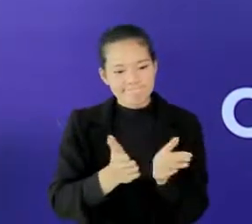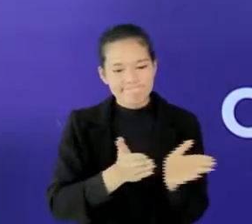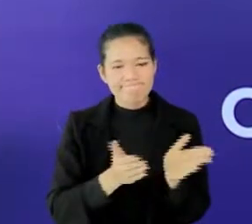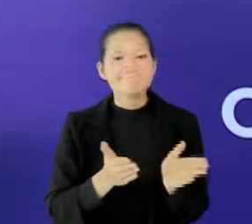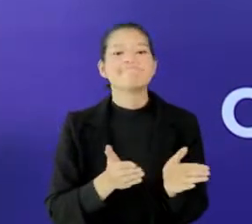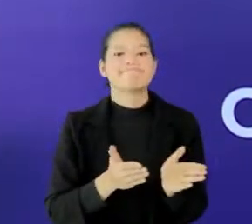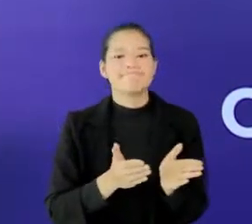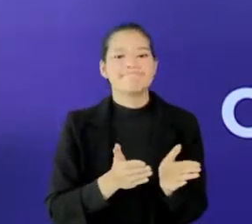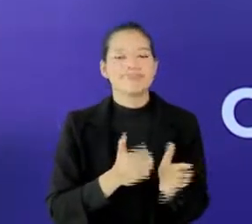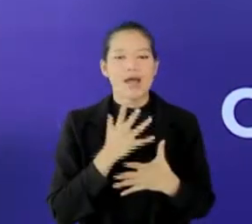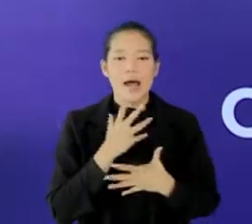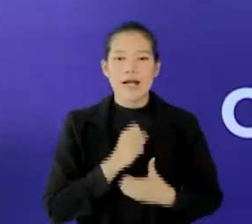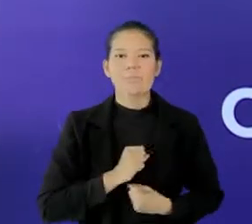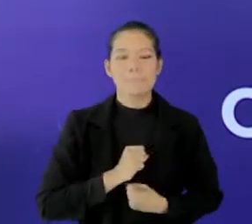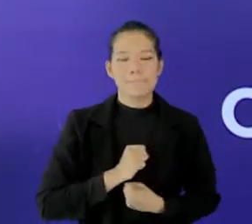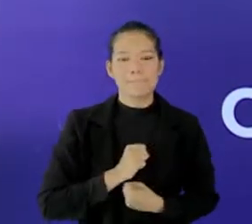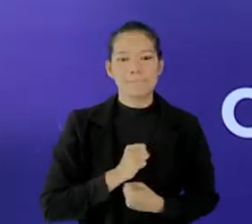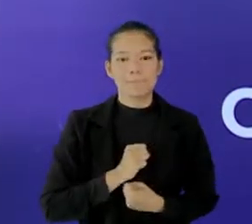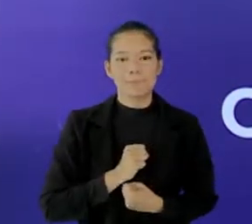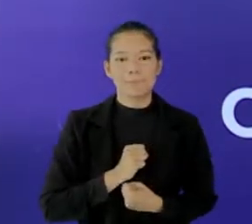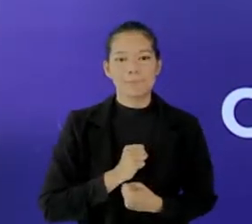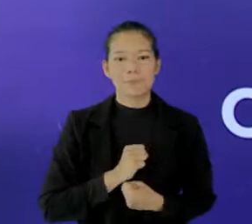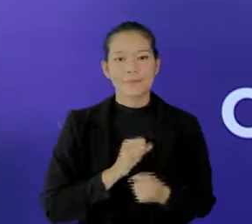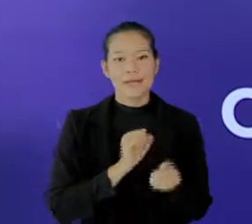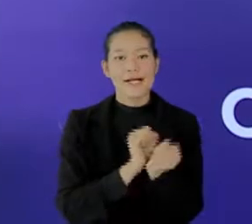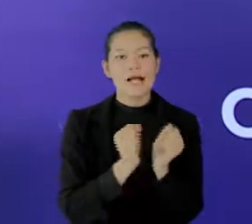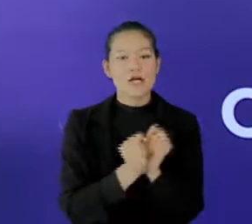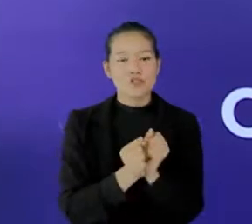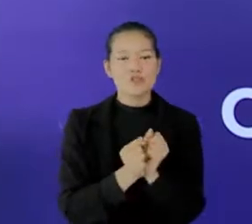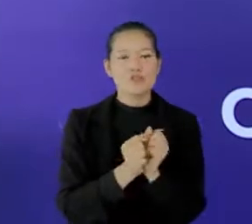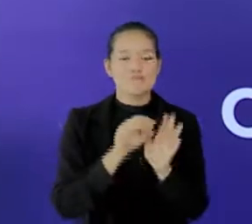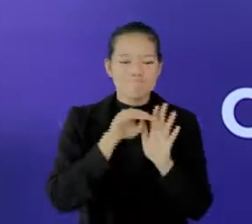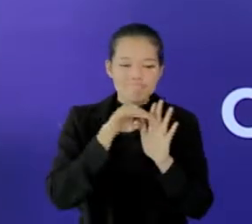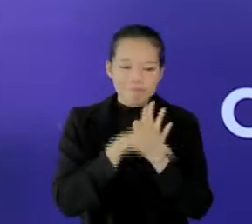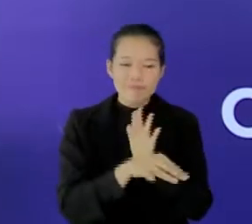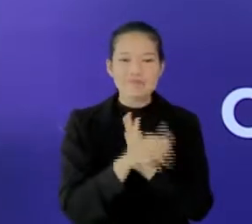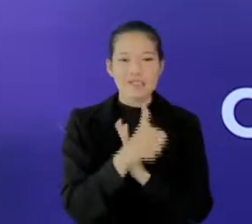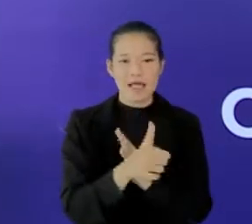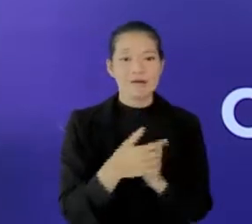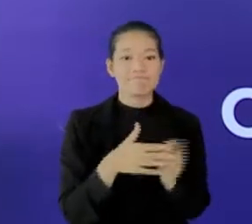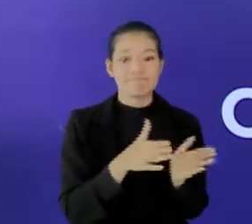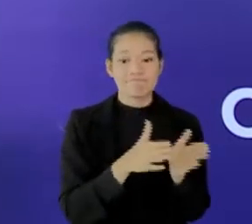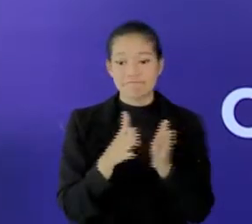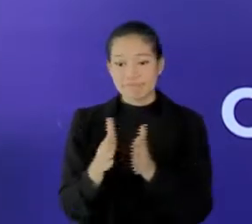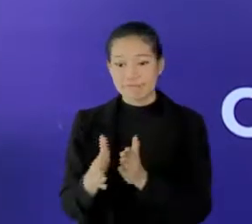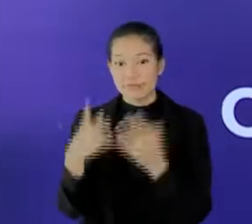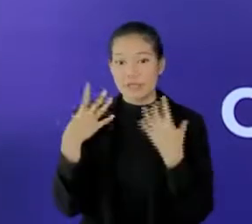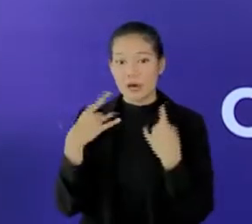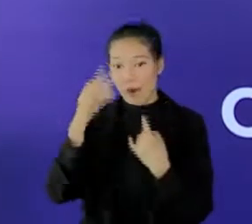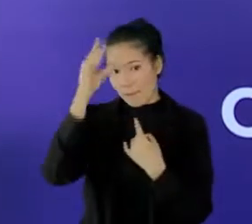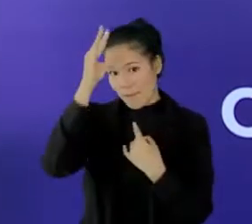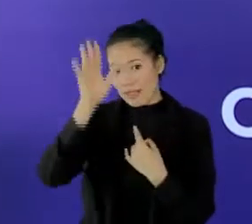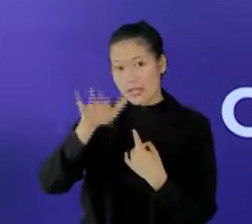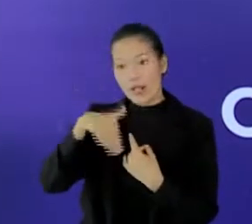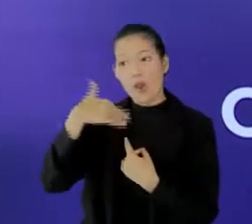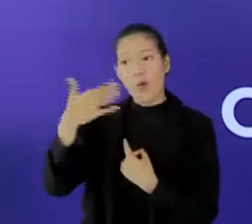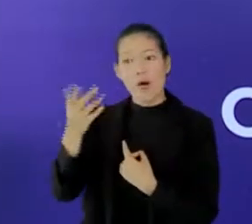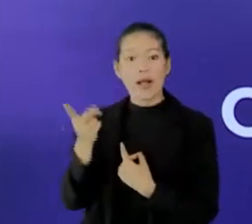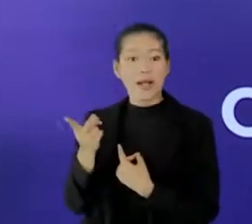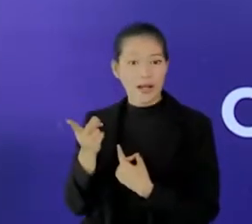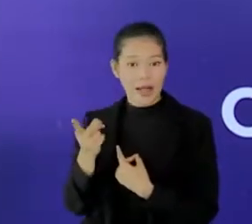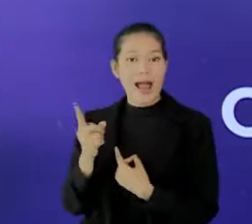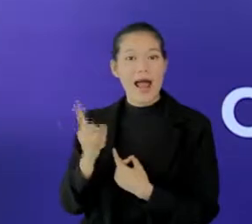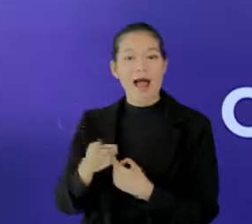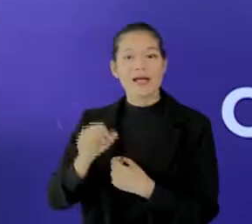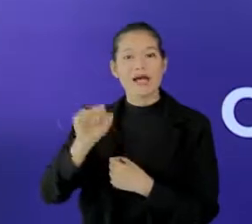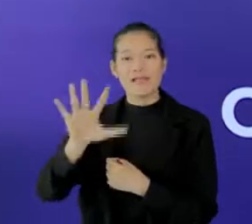dan kita berharap kasus ini akan landai. Di sisi lain di luar Jawa dan Bali itu ada